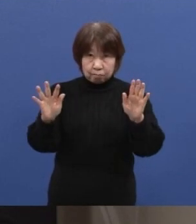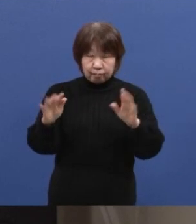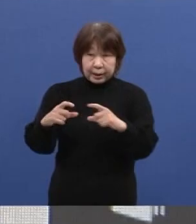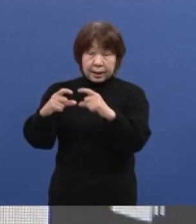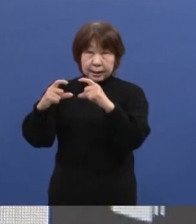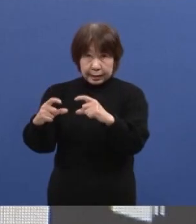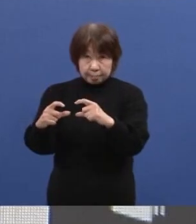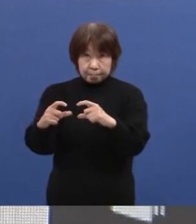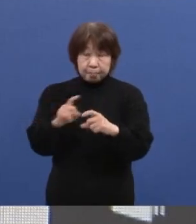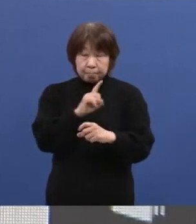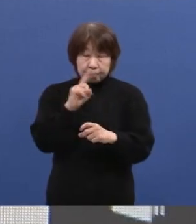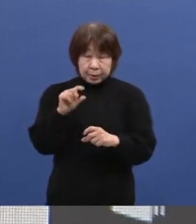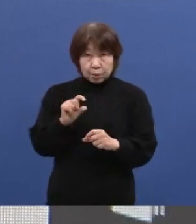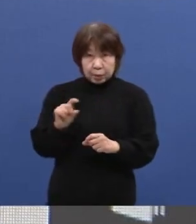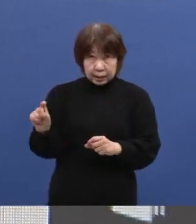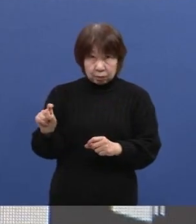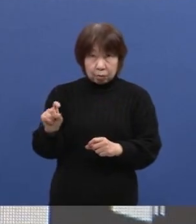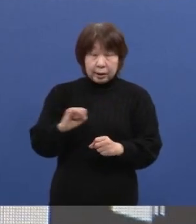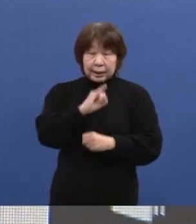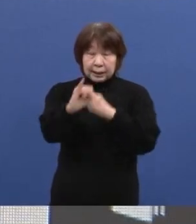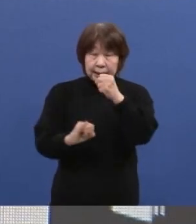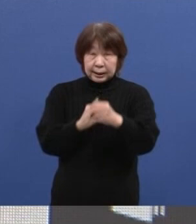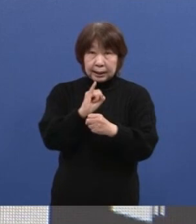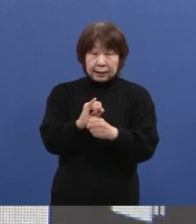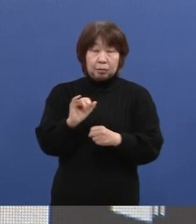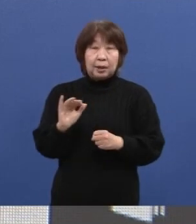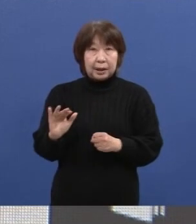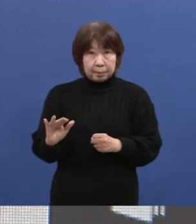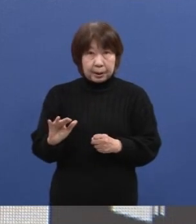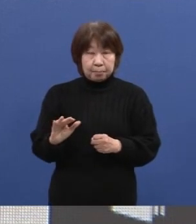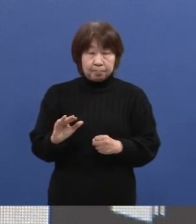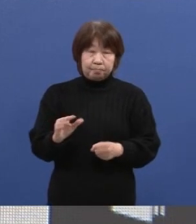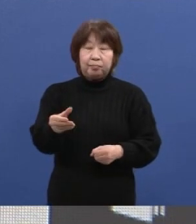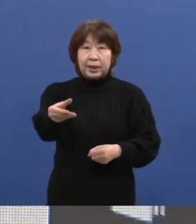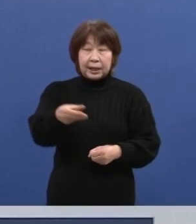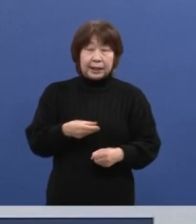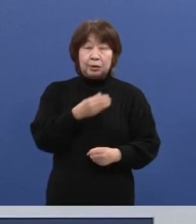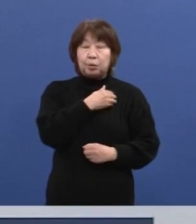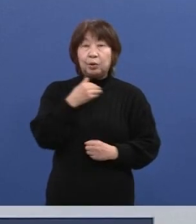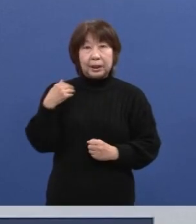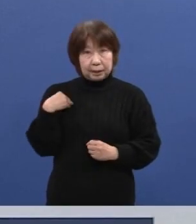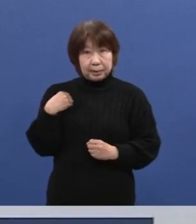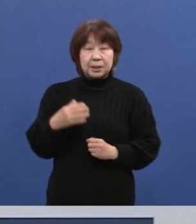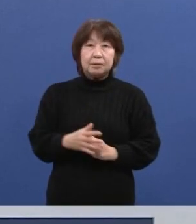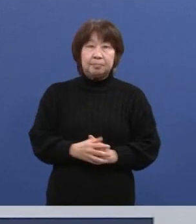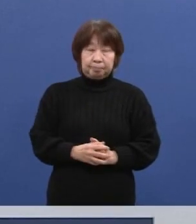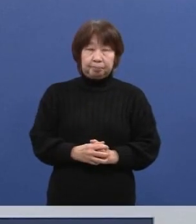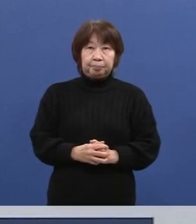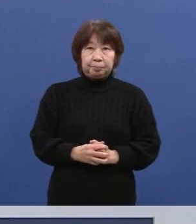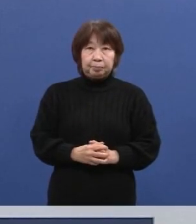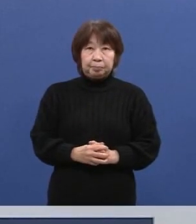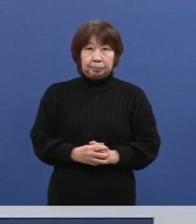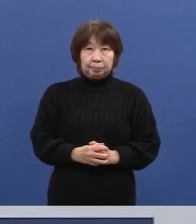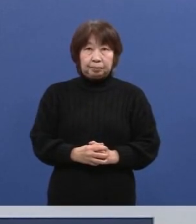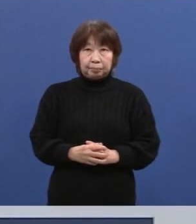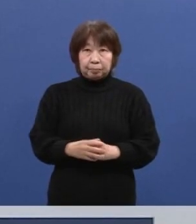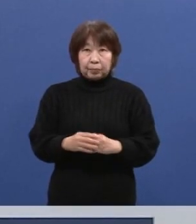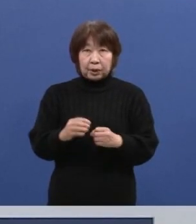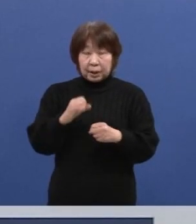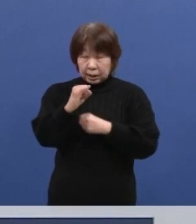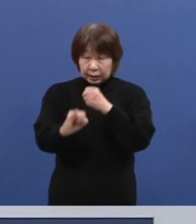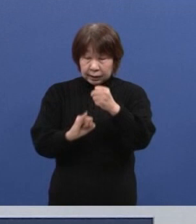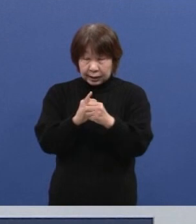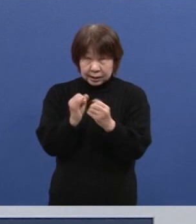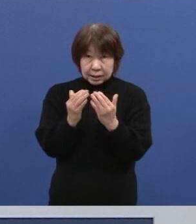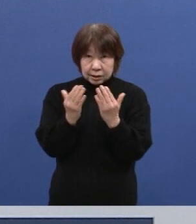ワード、インターネットが利用できる環境があればどこでも本を借りることができます。電子書籍は